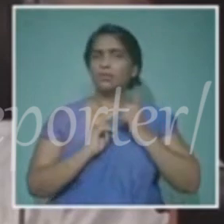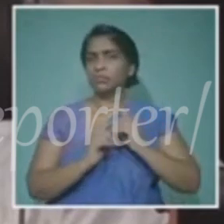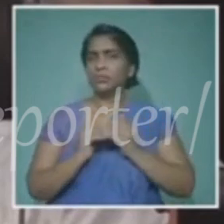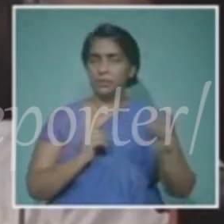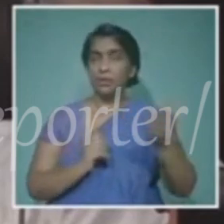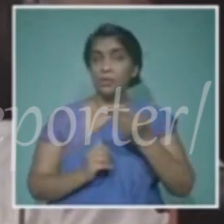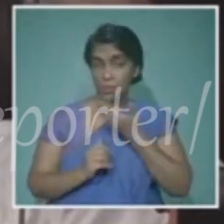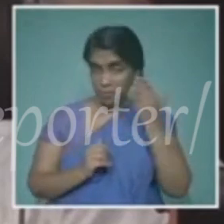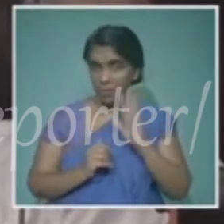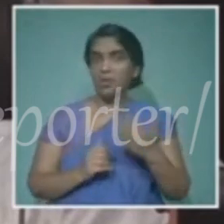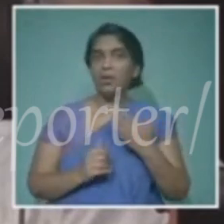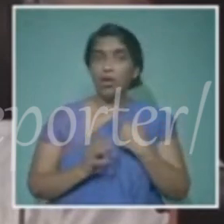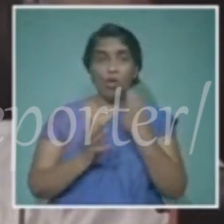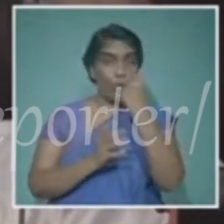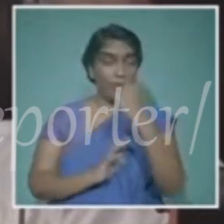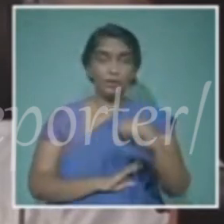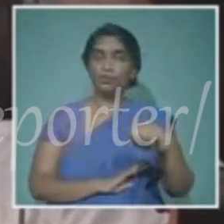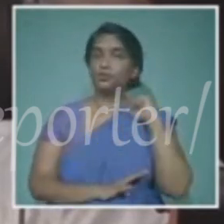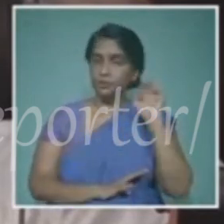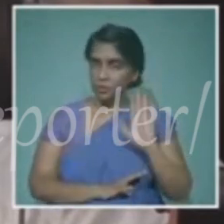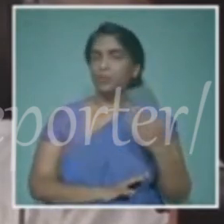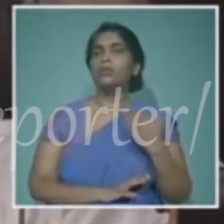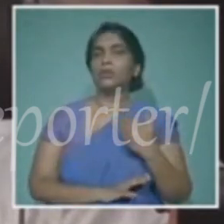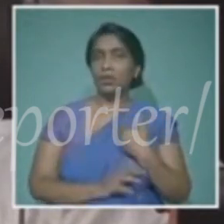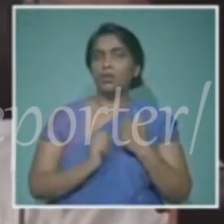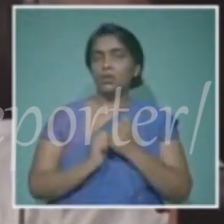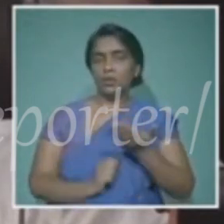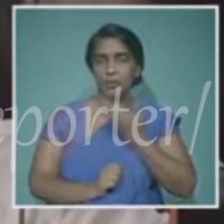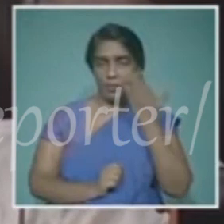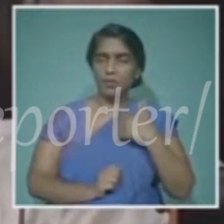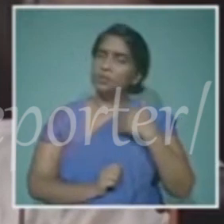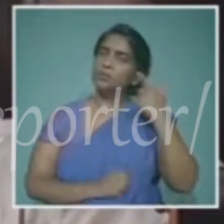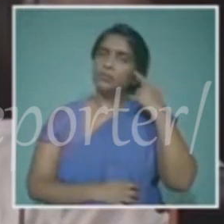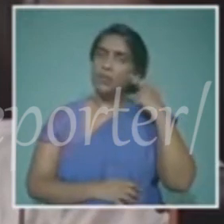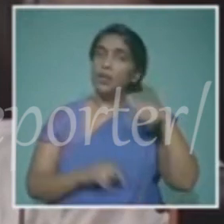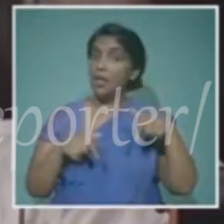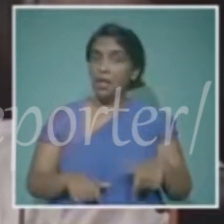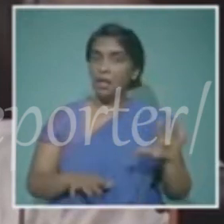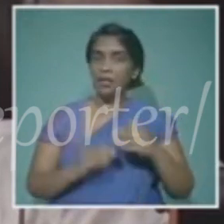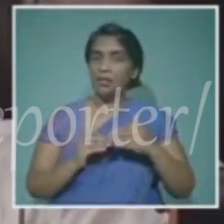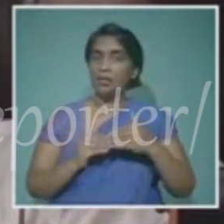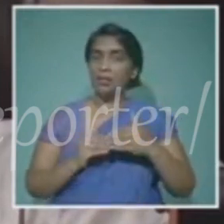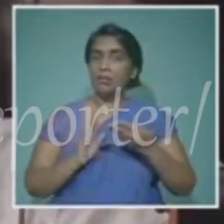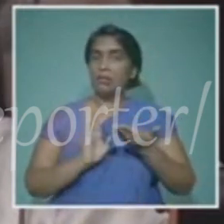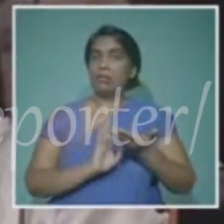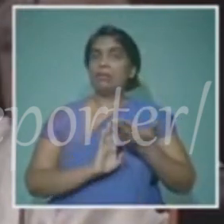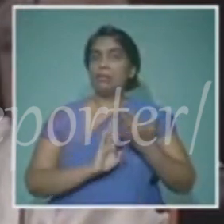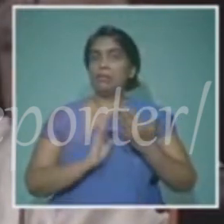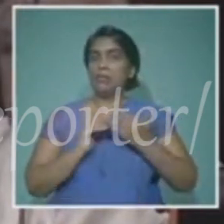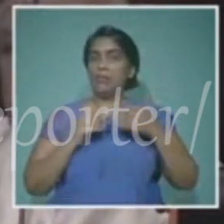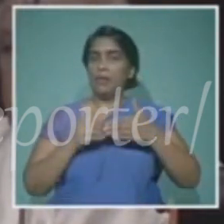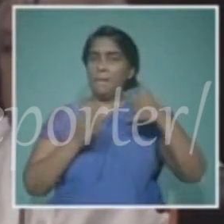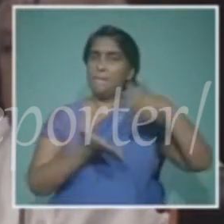ඇතිකර ගැනීමත් රුපියල ශක්තිමත් කර ගැනීමටත් අපිට හැකි වෙනවා. මම හිතන්නේ අග නෙමෙයි මැද කාලේ ඉඳන් මේකේ ප්‍රතිඵල අපිට